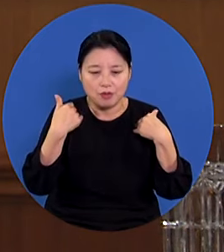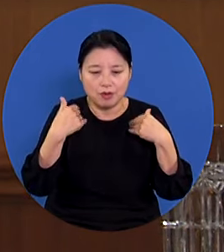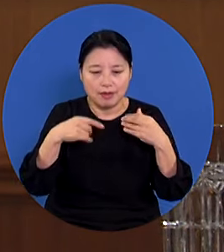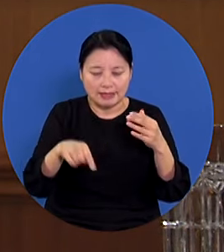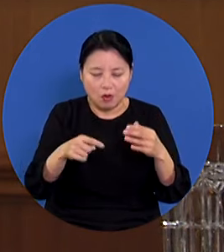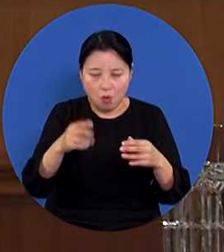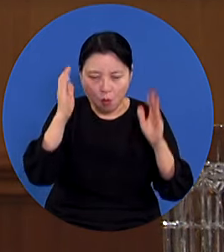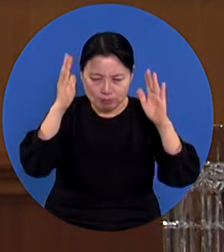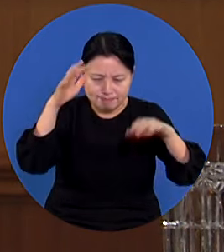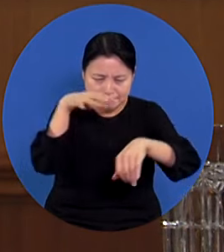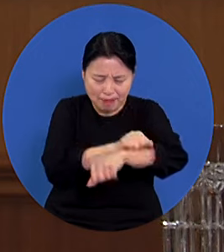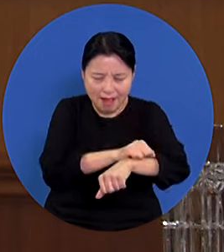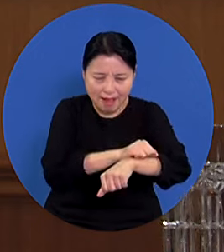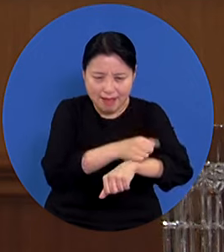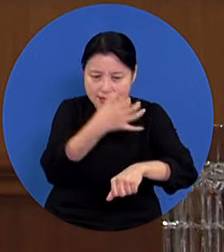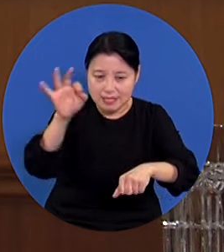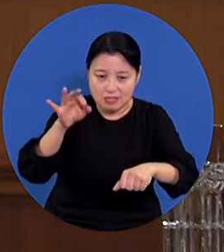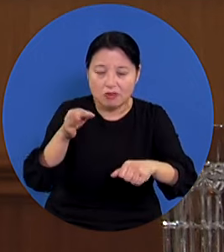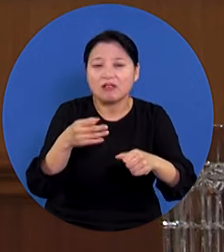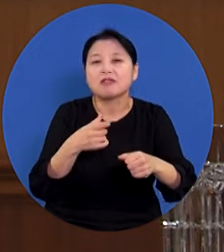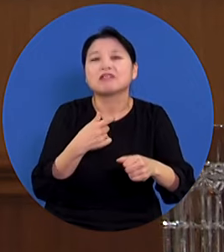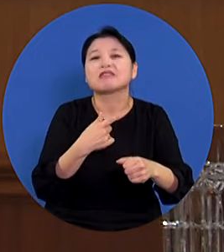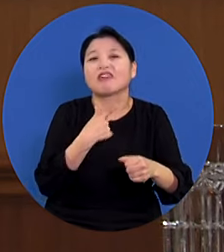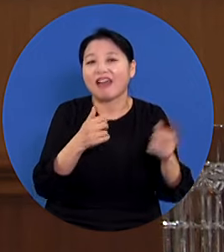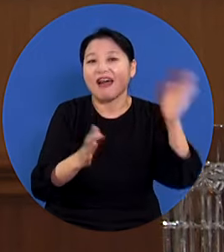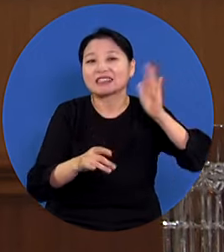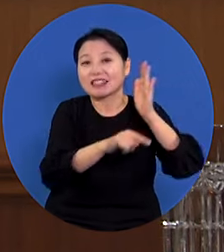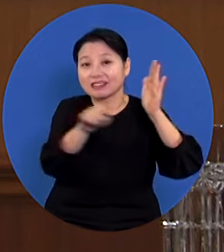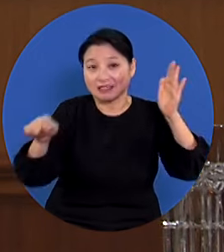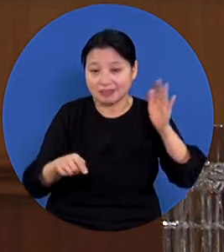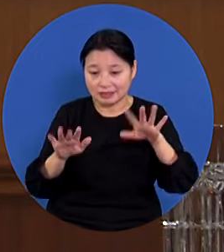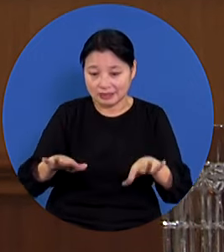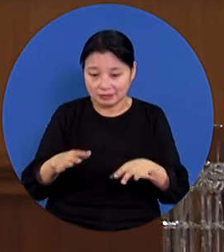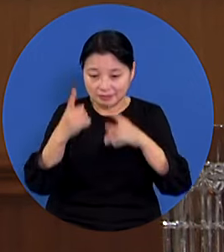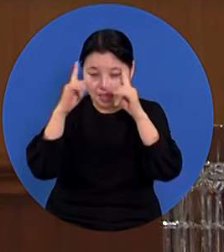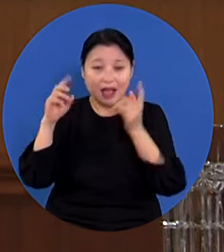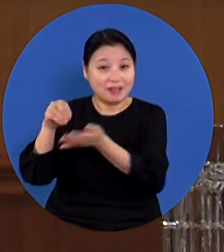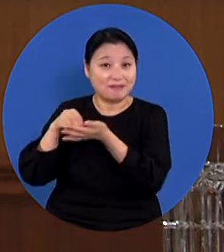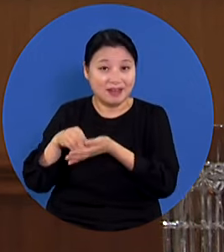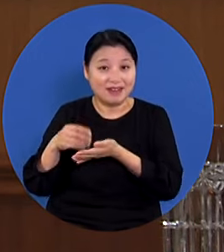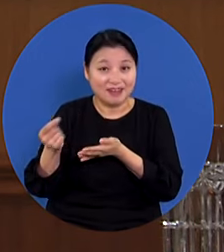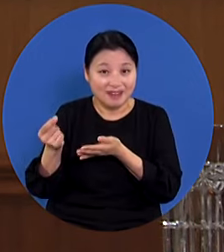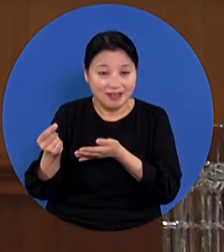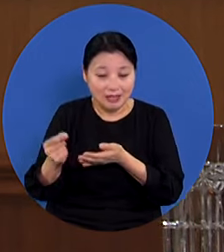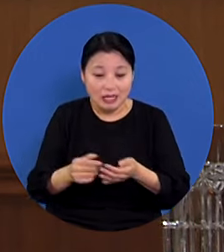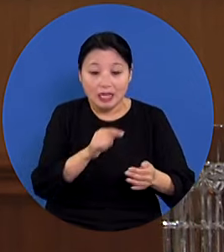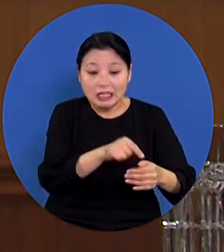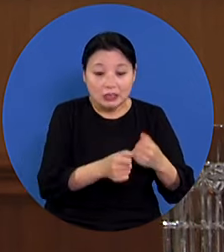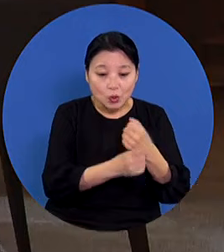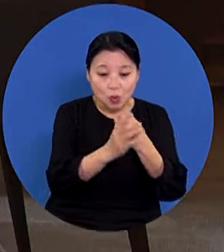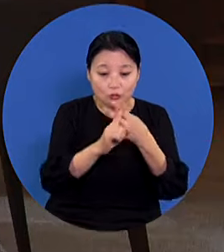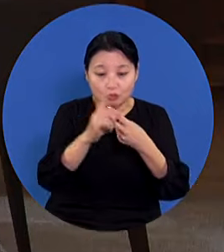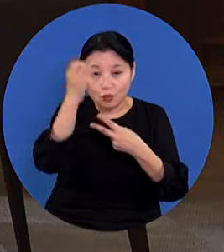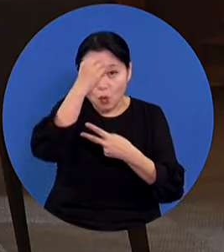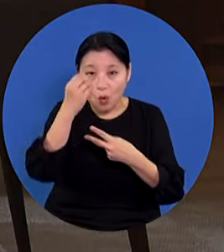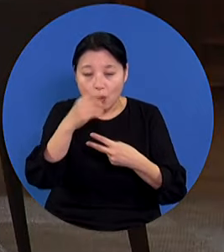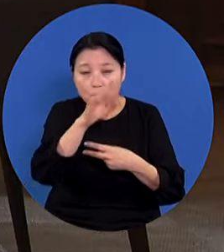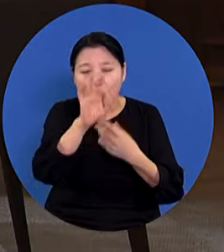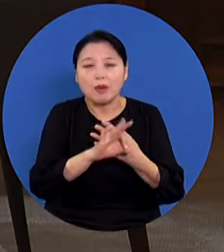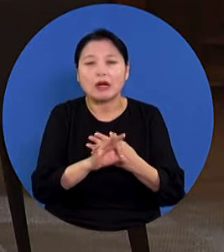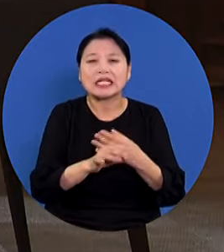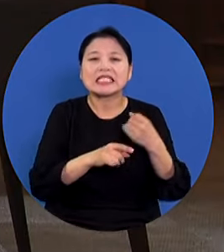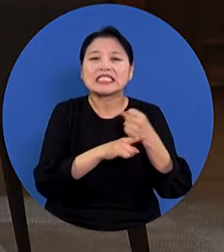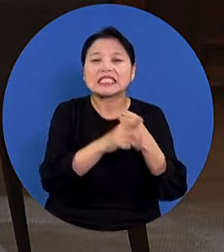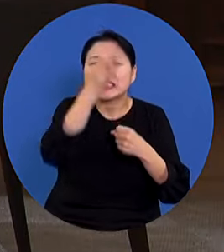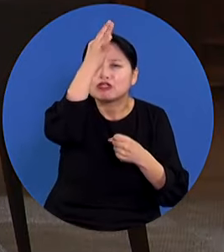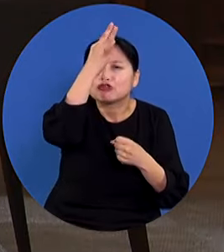교육제도에서 그렇죠. 예, 거기서 인정받고 한 학생들이 이제 카이스트에 들어올 수 있는데 예. 그런데 그 과정이 보면은 기술 교육, 뭔가